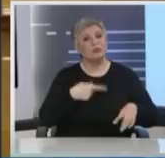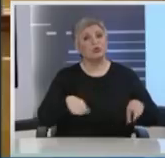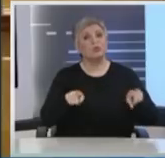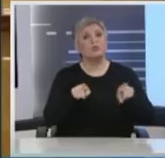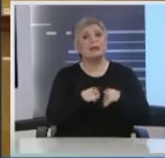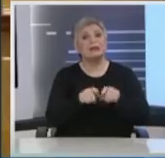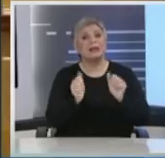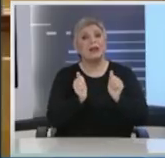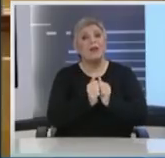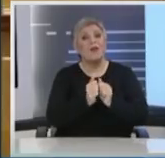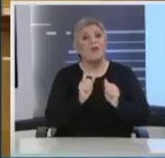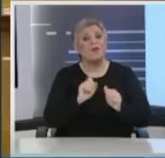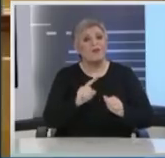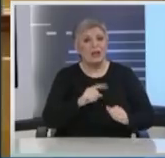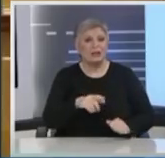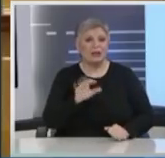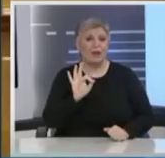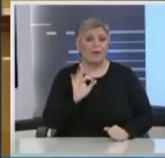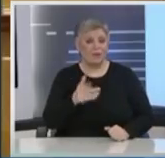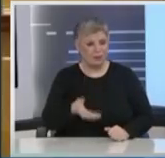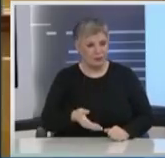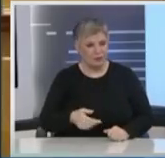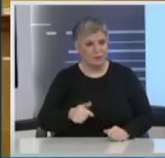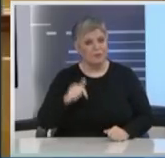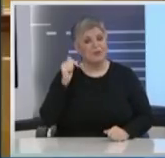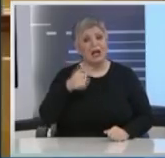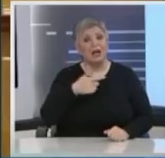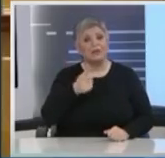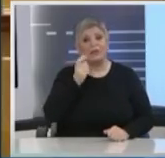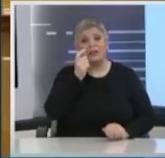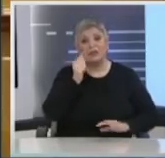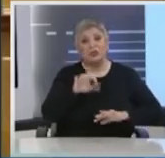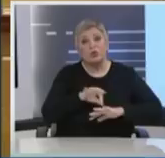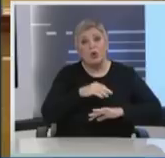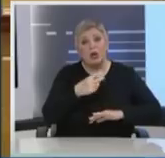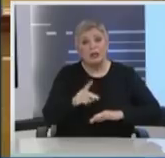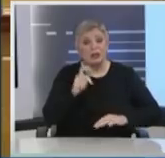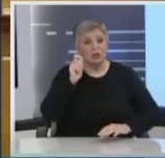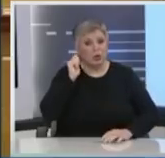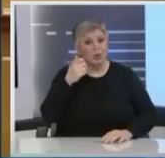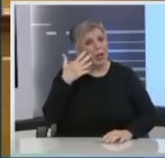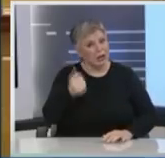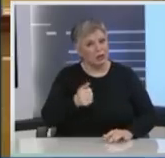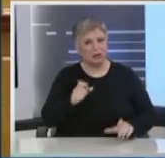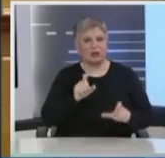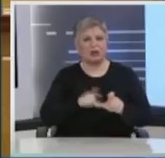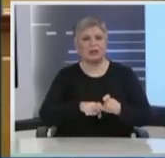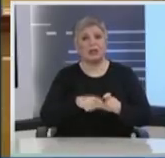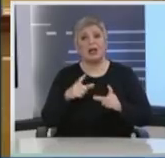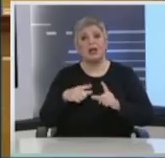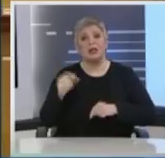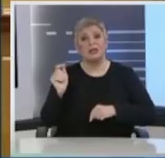δημοσιογράφου, την κυρία Φιντανίδου, είχε στο όνομα του συζύγου της κυρίας Φιντανίδου εταιρεία στην Κύπρο που